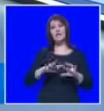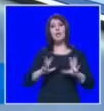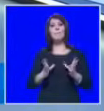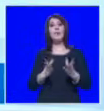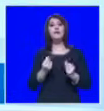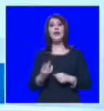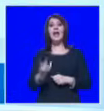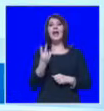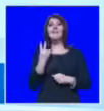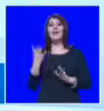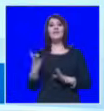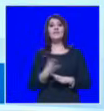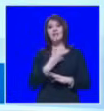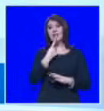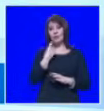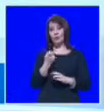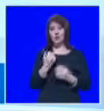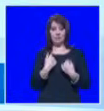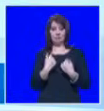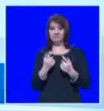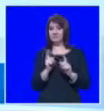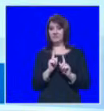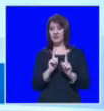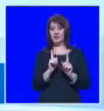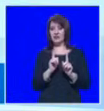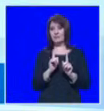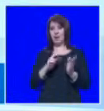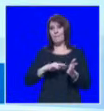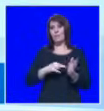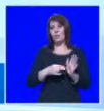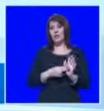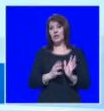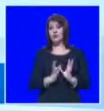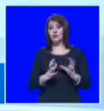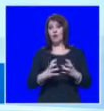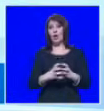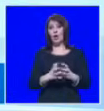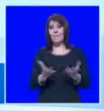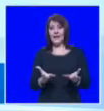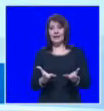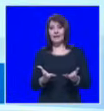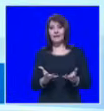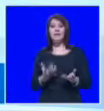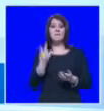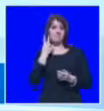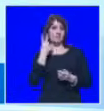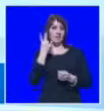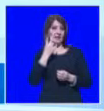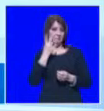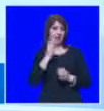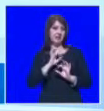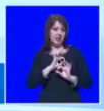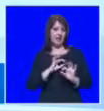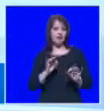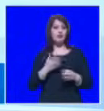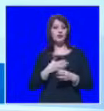още 2019, когато ние не сме били какъвто и да било политически обект. И също така стана ясно, че дори по